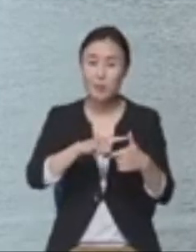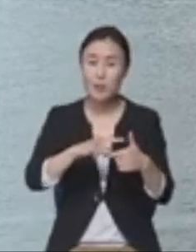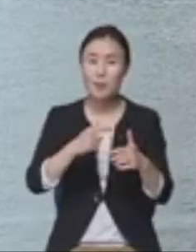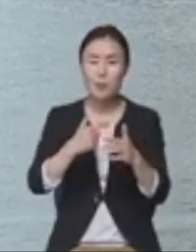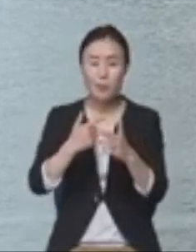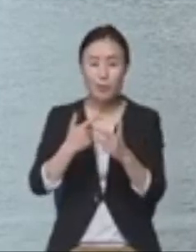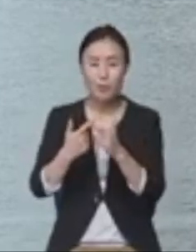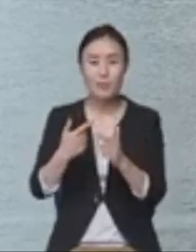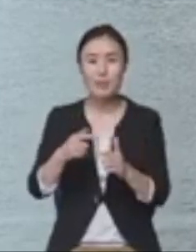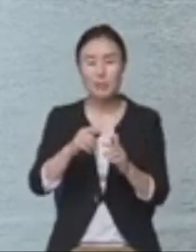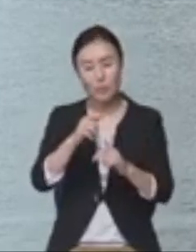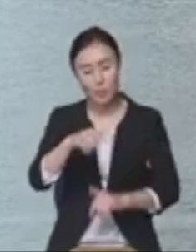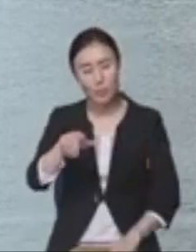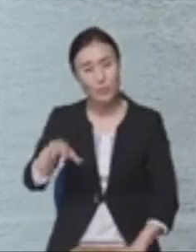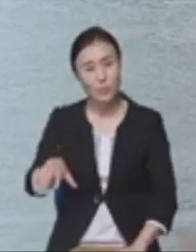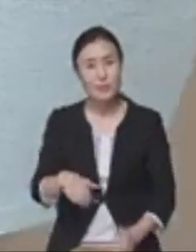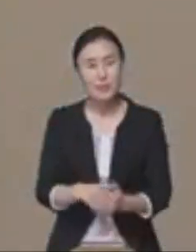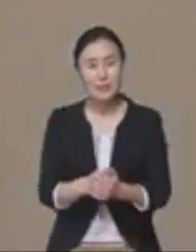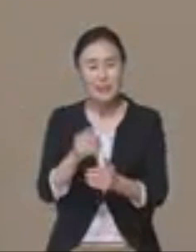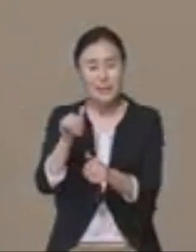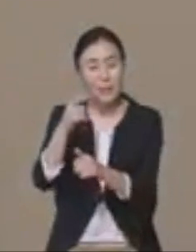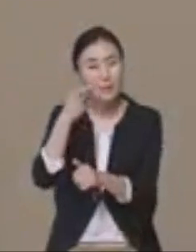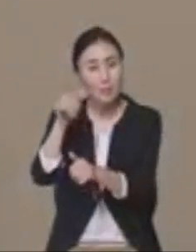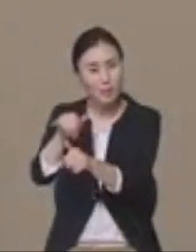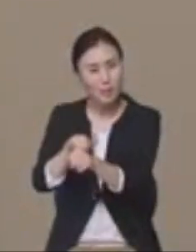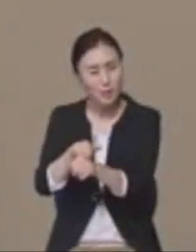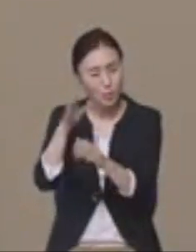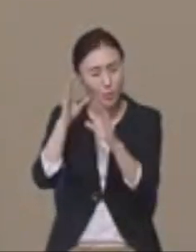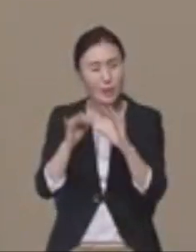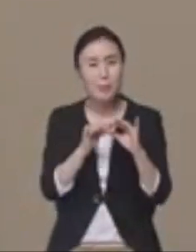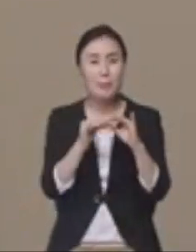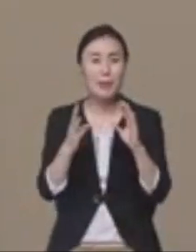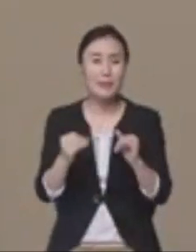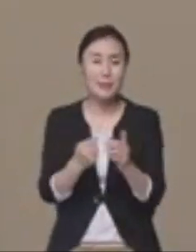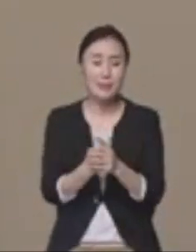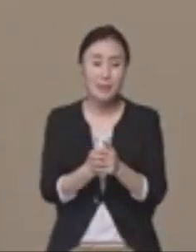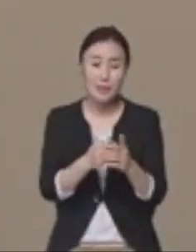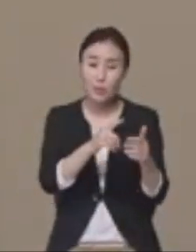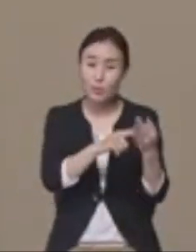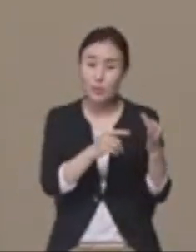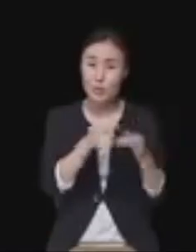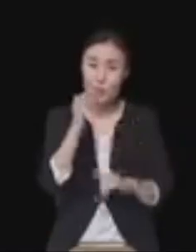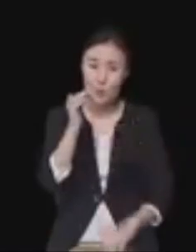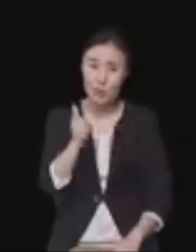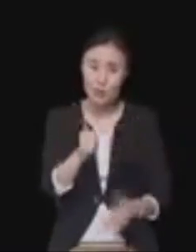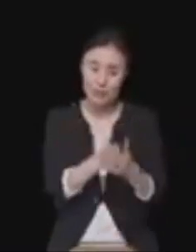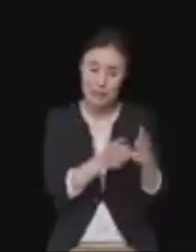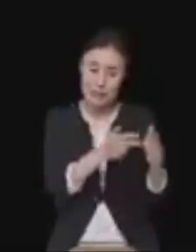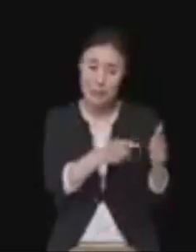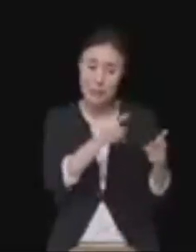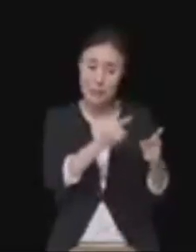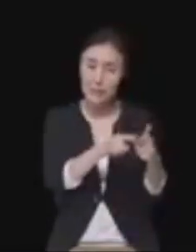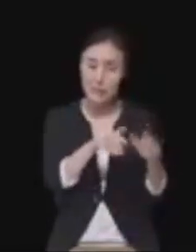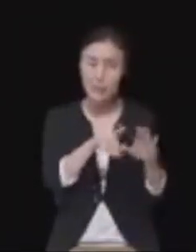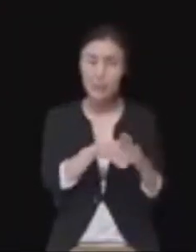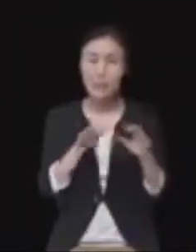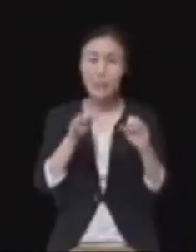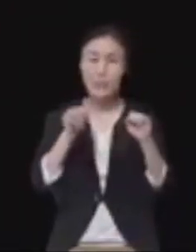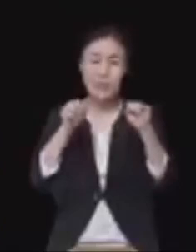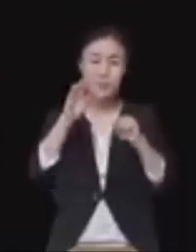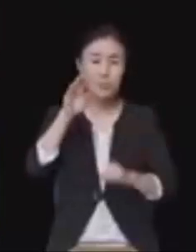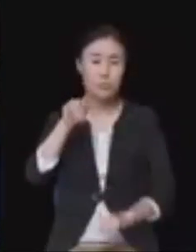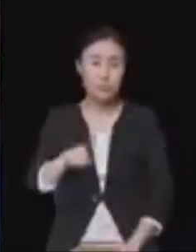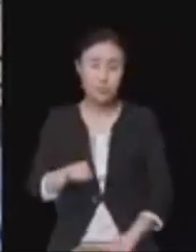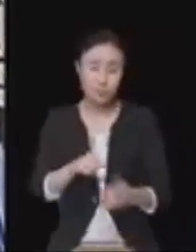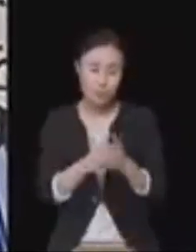친일행위라는데 더 공감했습니다 윤석열 대통령을 풍자한 만화 윤석열차에 대한 문화체육관광부의